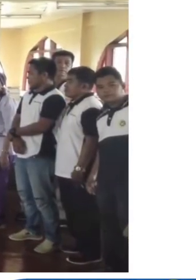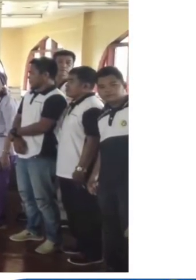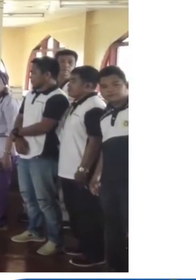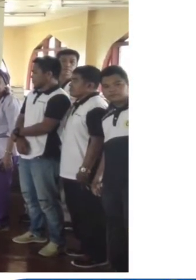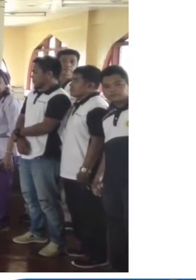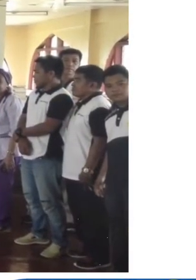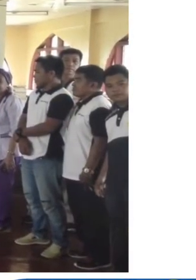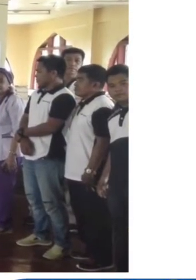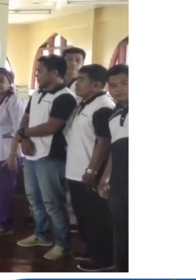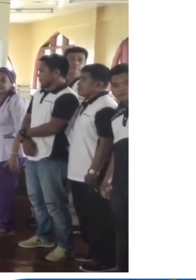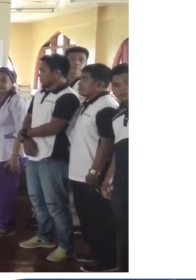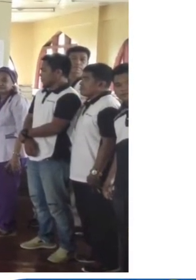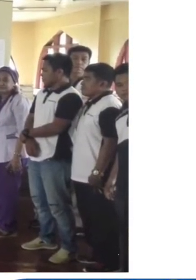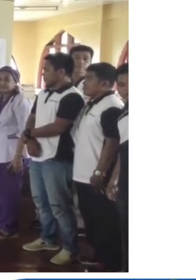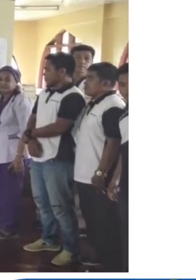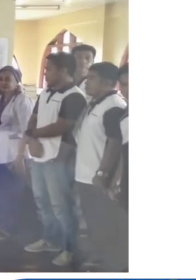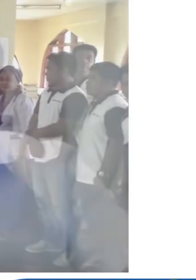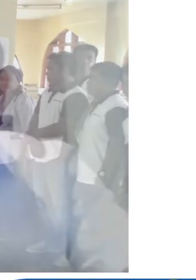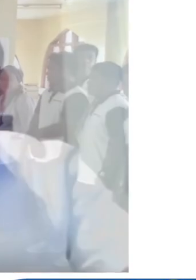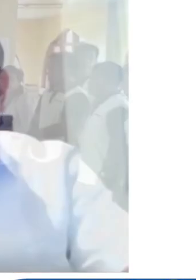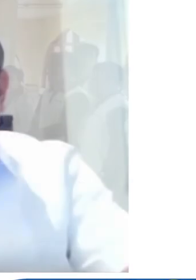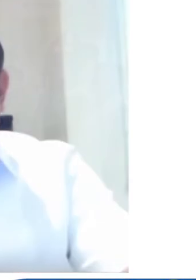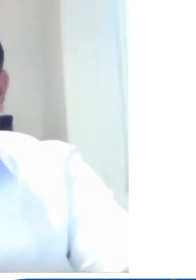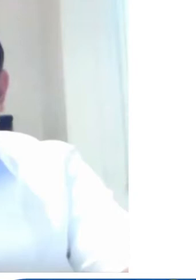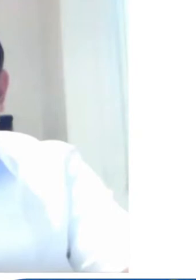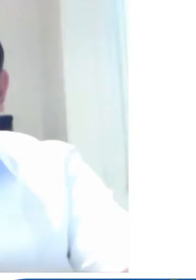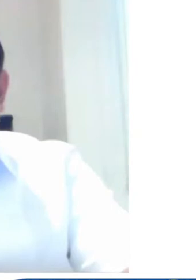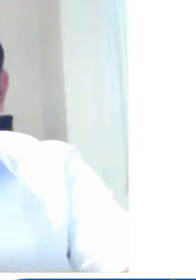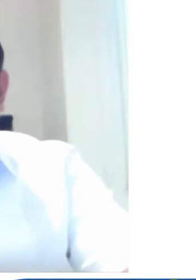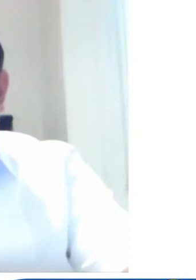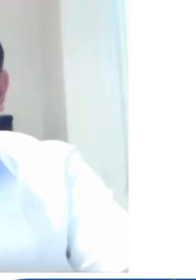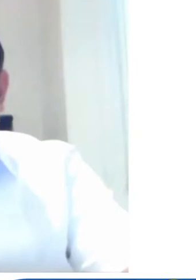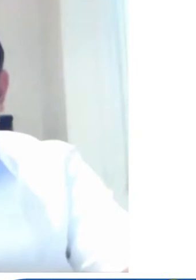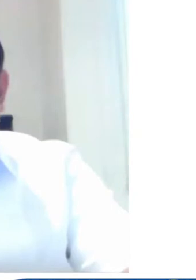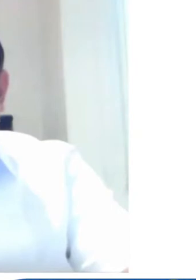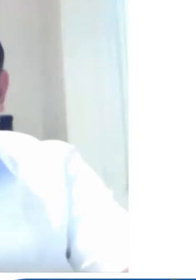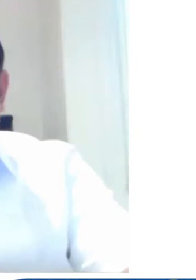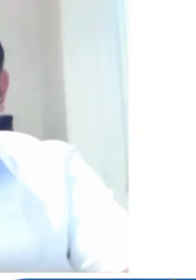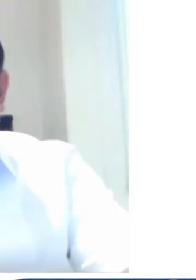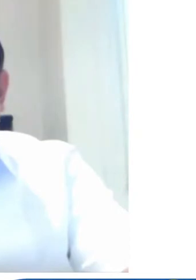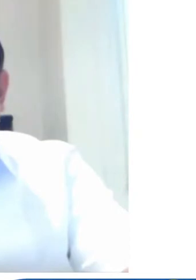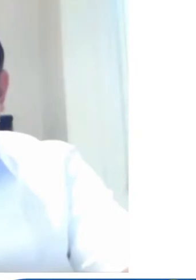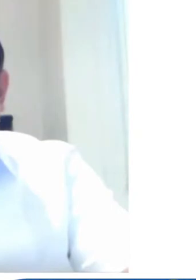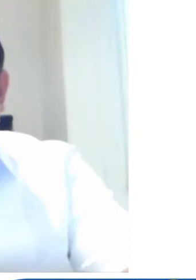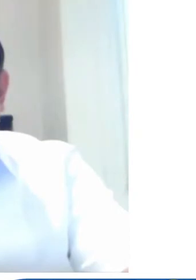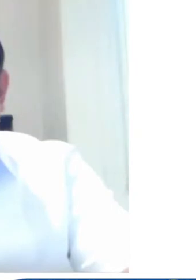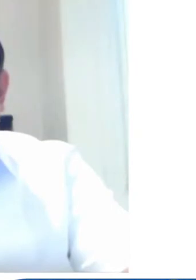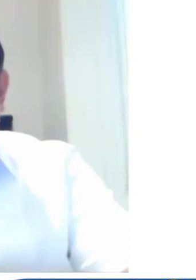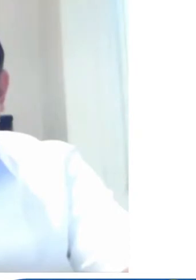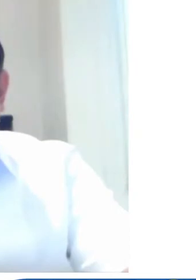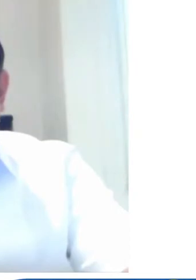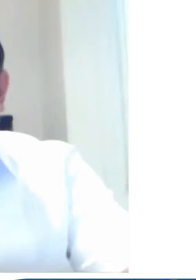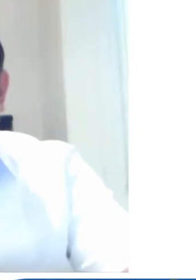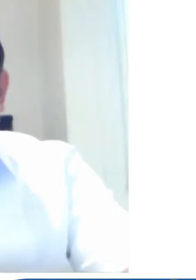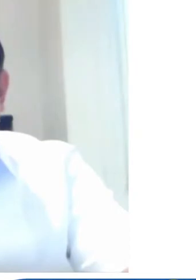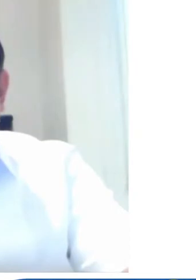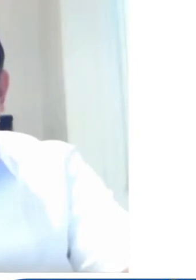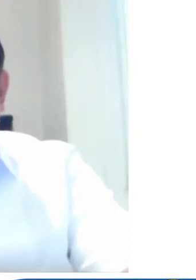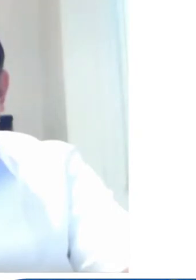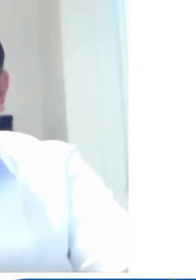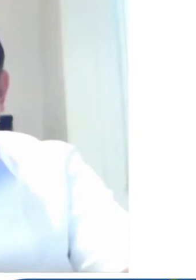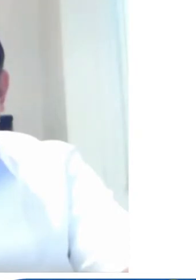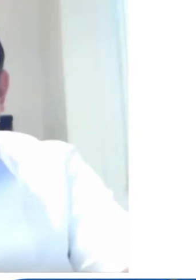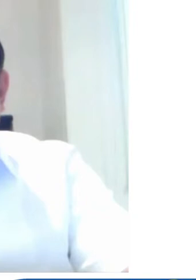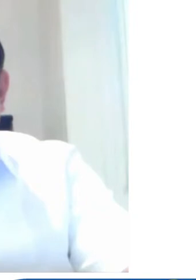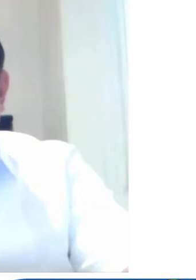readily available at their fingertips, mga ready-to-use e-lessons, e-quizzes, even videos from